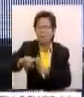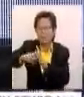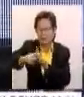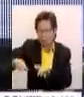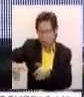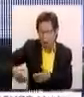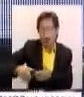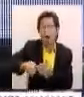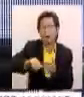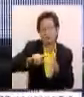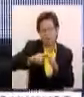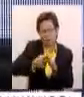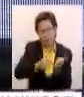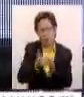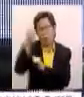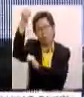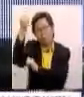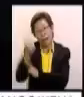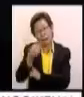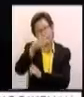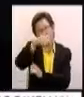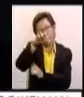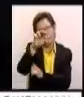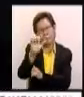untuk bas-bas prasarana.